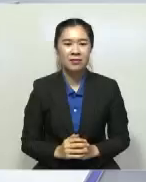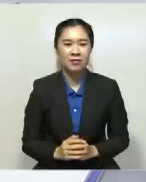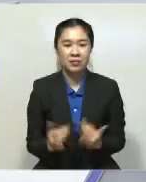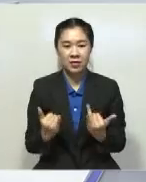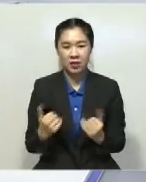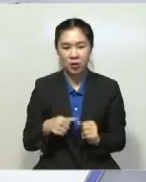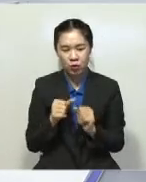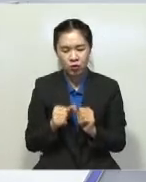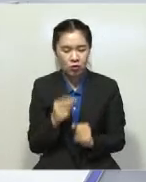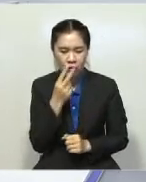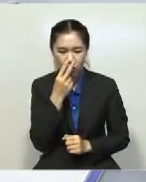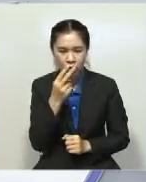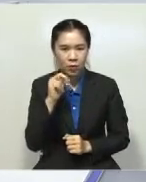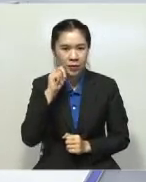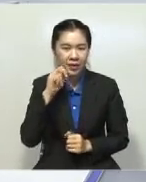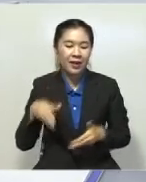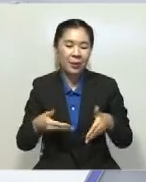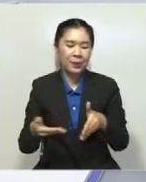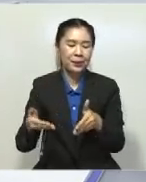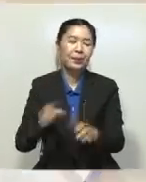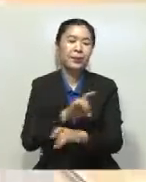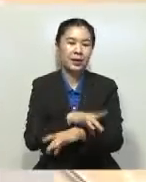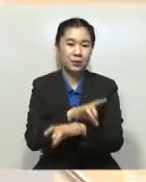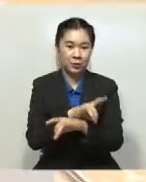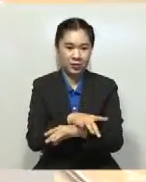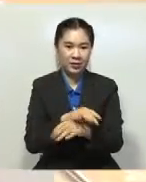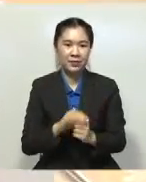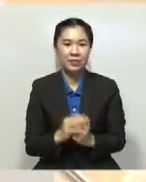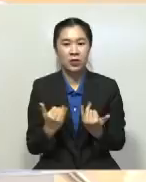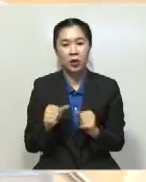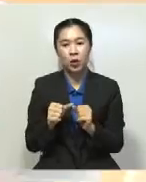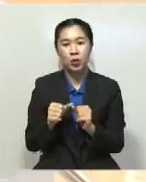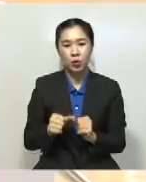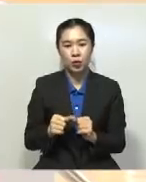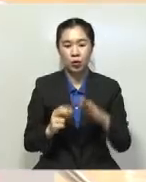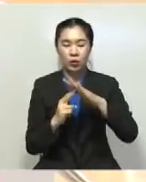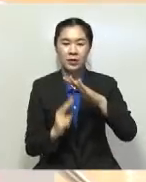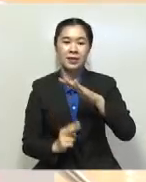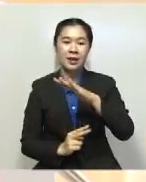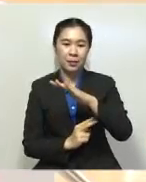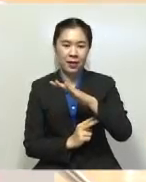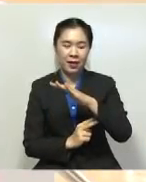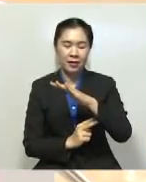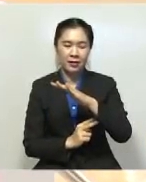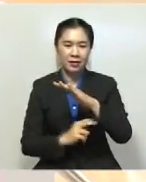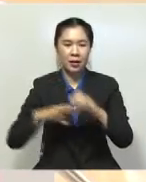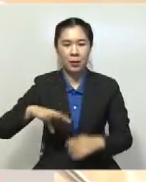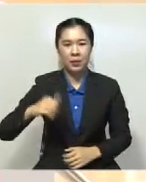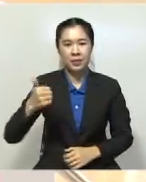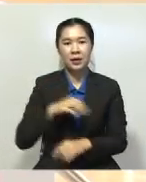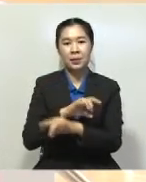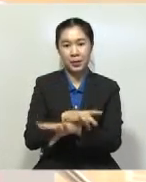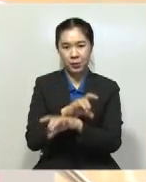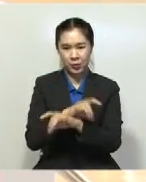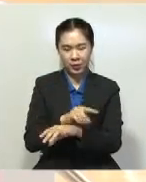รายังคงตามติดสถานการณ์น้ำที่แม่น้ำเพชรบุรีกันอย่างต่อเนื่องครับซึ่งในขณะนี้นะครับผมอยู่ที่บริเวณสะพานเทศบาลตำบลคลองกระแชงอำเภอเมืองจังหวัดเพชร